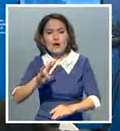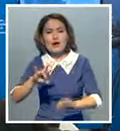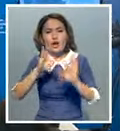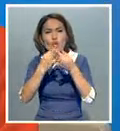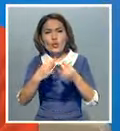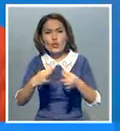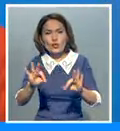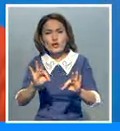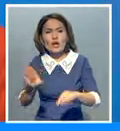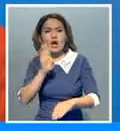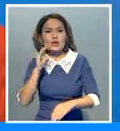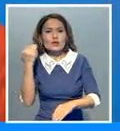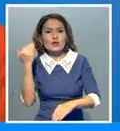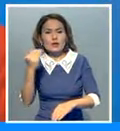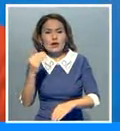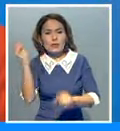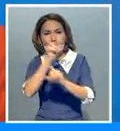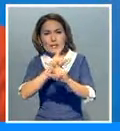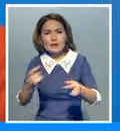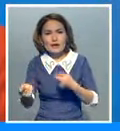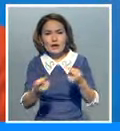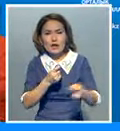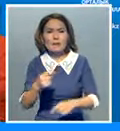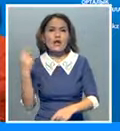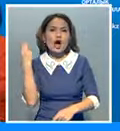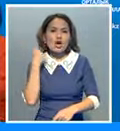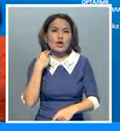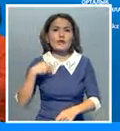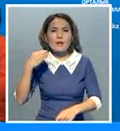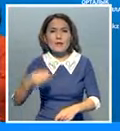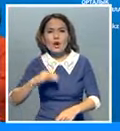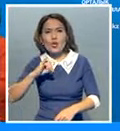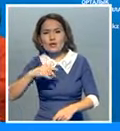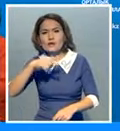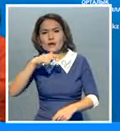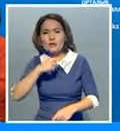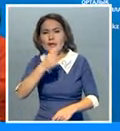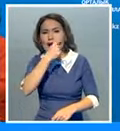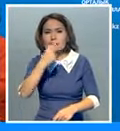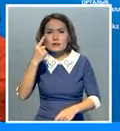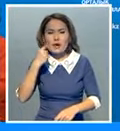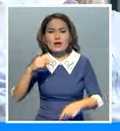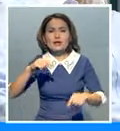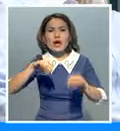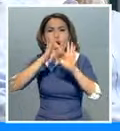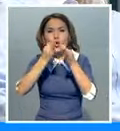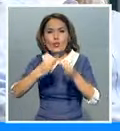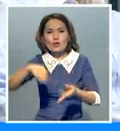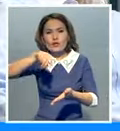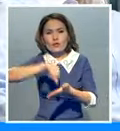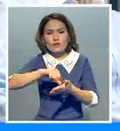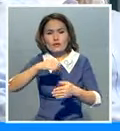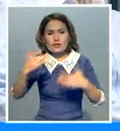бірге скрипкашылар дайындайтын мектепті де басқарады. Биыл олар Лондон, Париж, Оңтүстік Корея мен Испанияда өнер көрсеткен. Өнер ұжымы